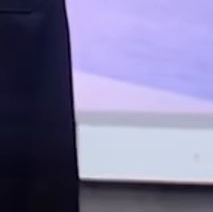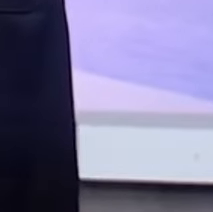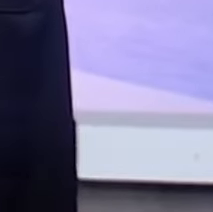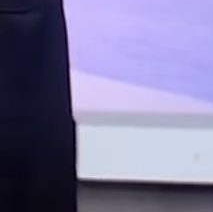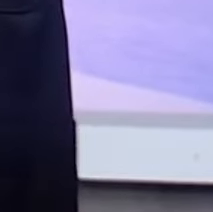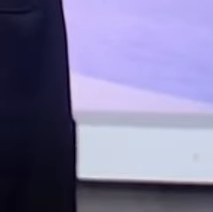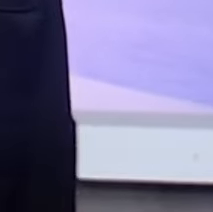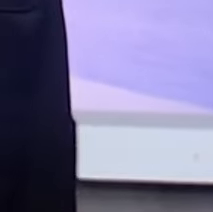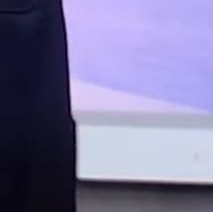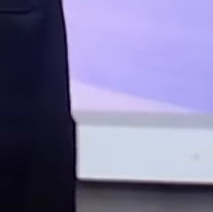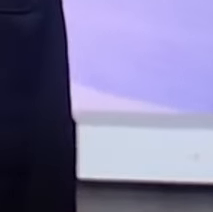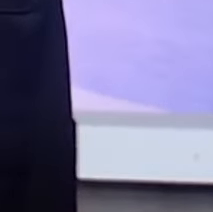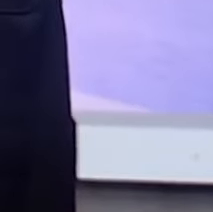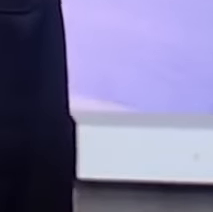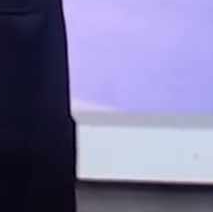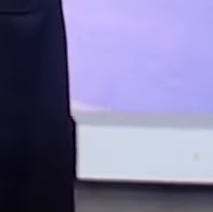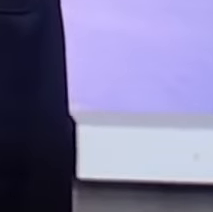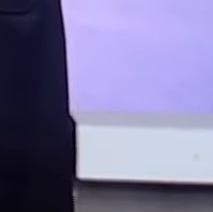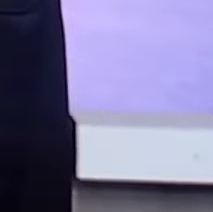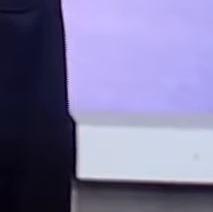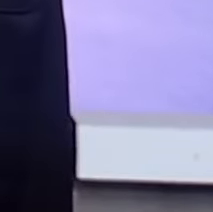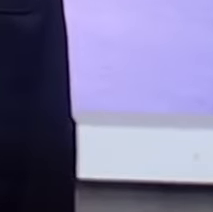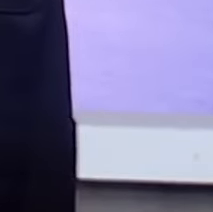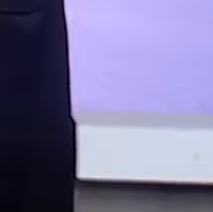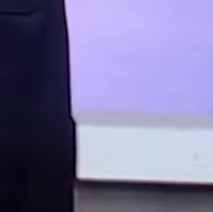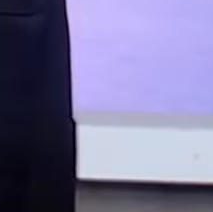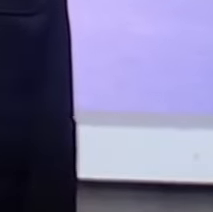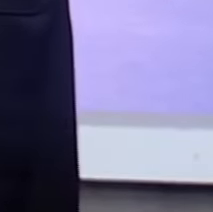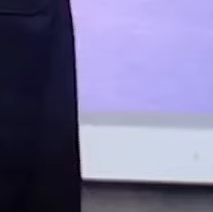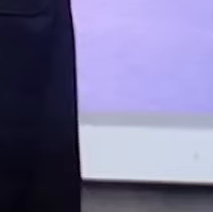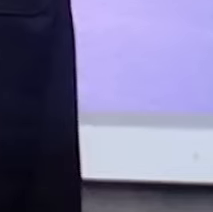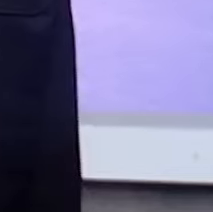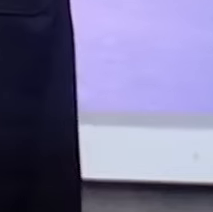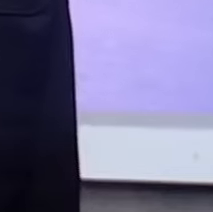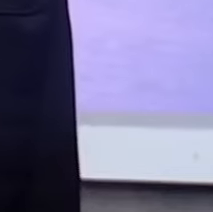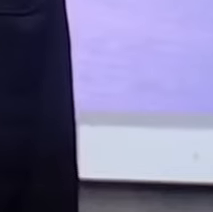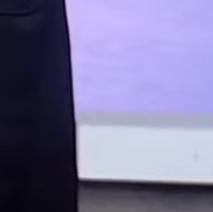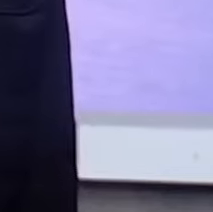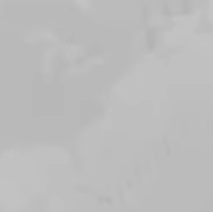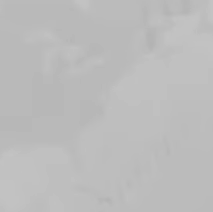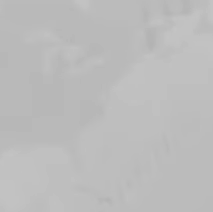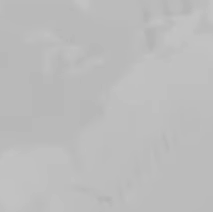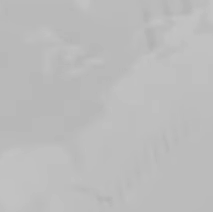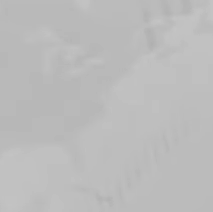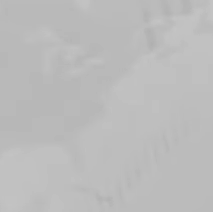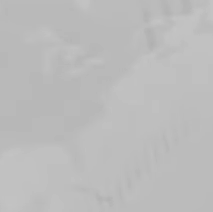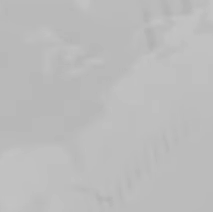samahan niyo kami sa GMA Pinoy TV at sa www.gmanews.tv.